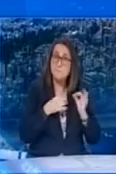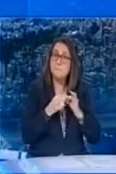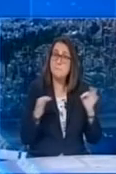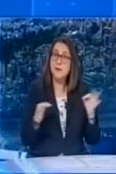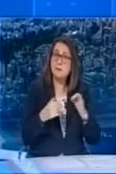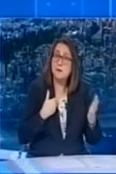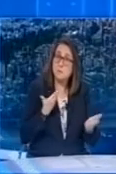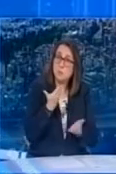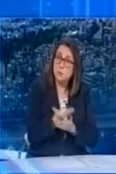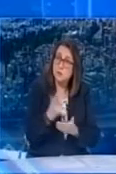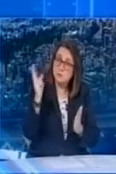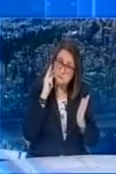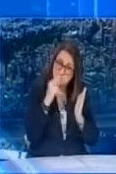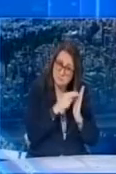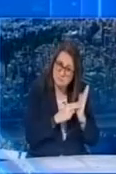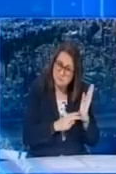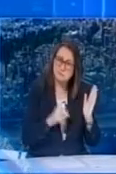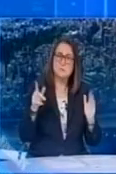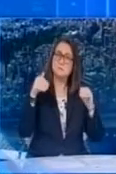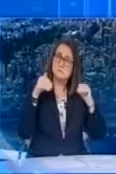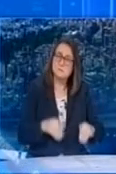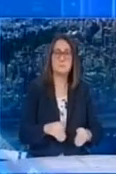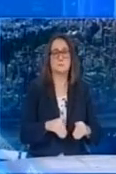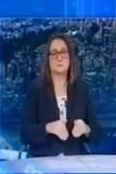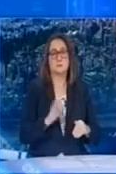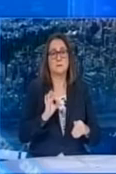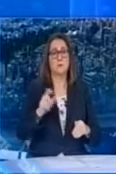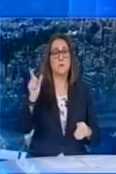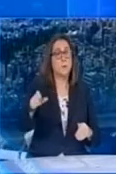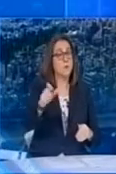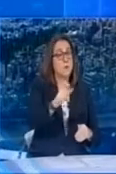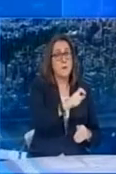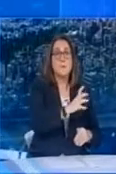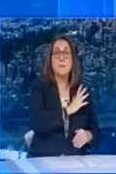Καλούμε επίσης και τον κάθε πολίτη να